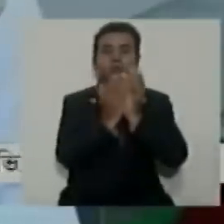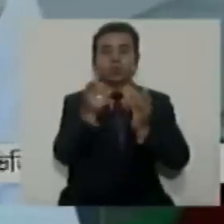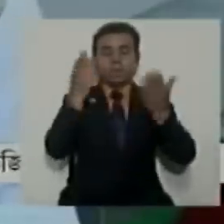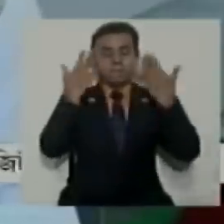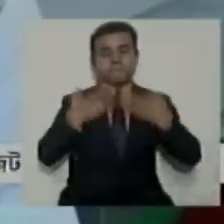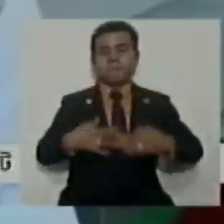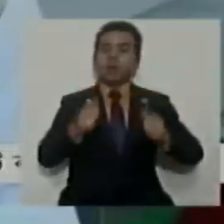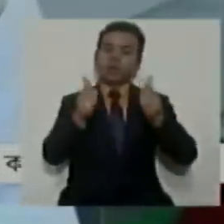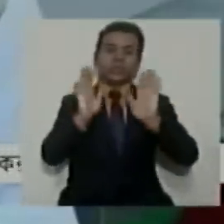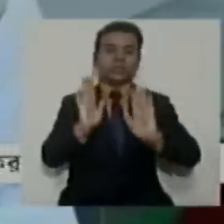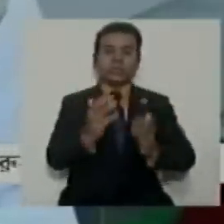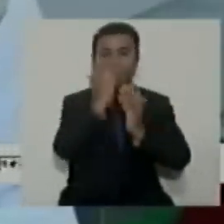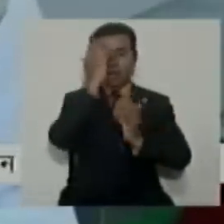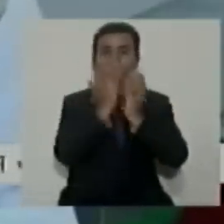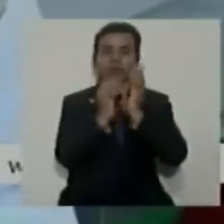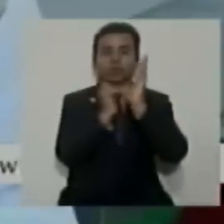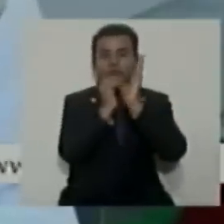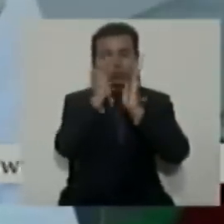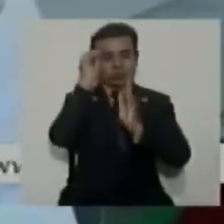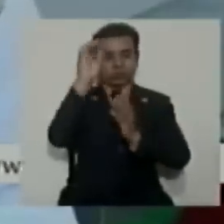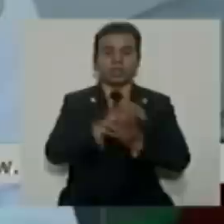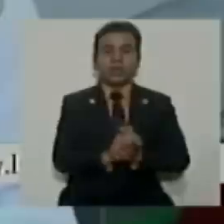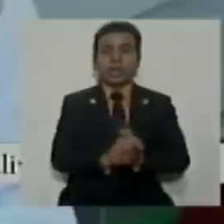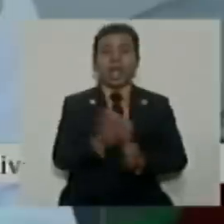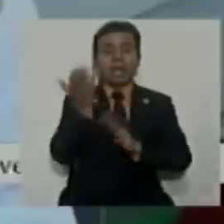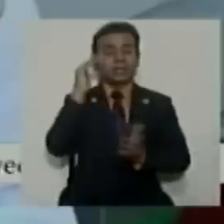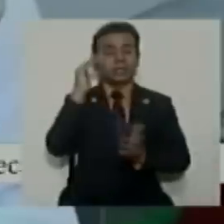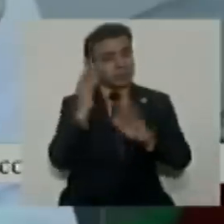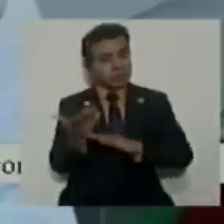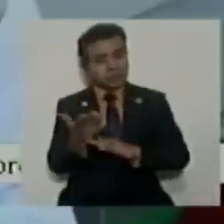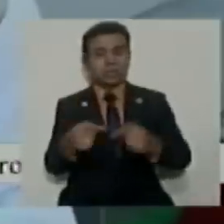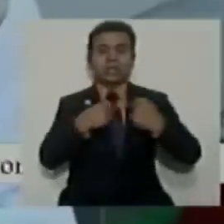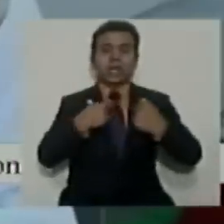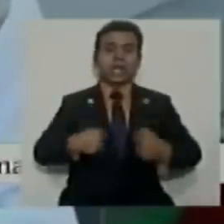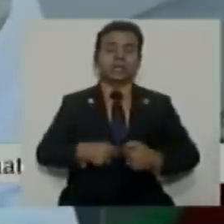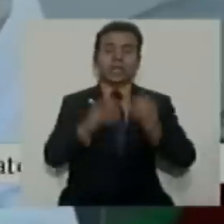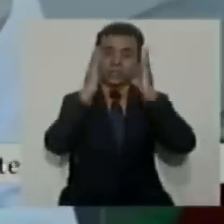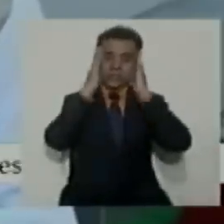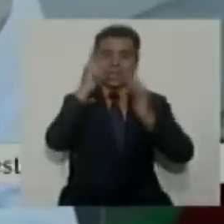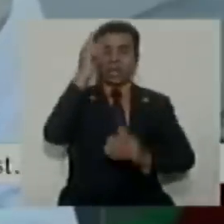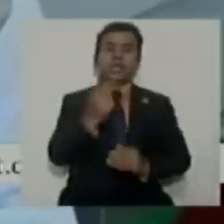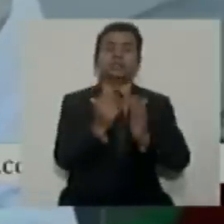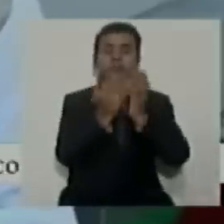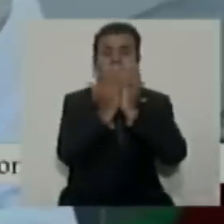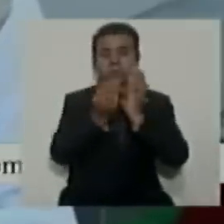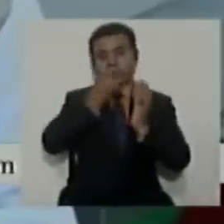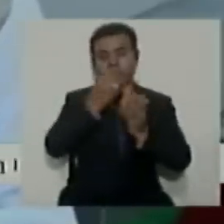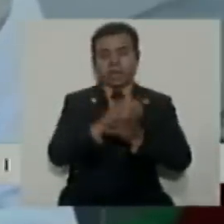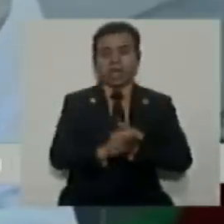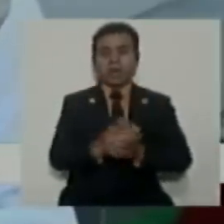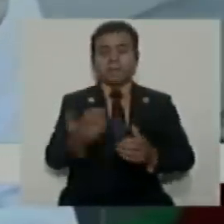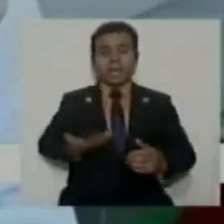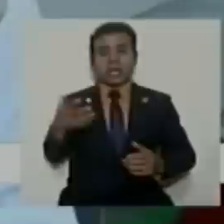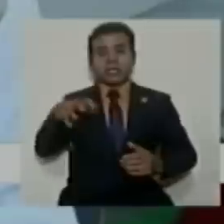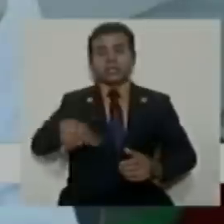মৃত্যুবরণ করেছে তাদের আত্মার মাগফিরাত কামনা করি। আমরা সকলে মিলে একযোগে কাজ করলে এই যুদ্ধে জয়লাভ